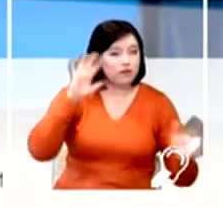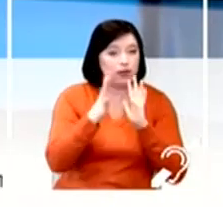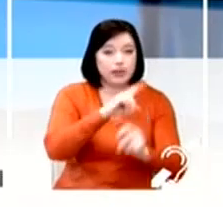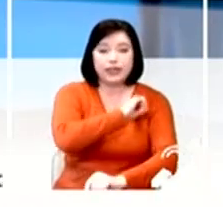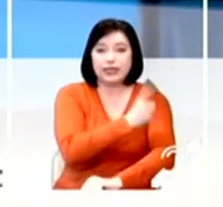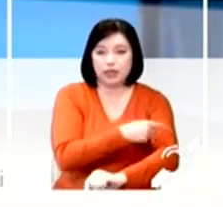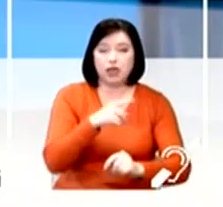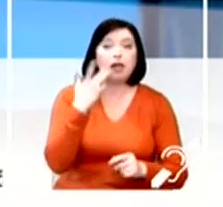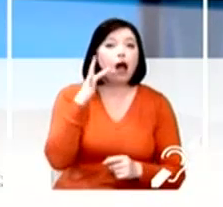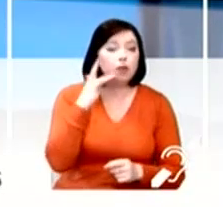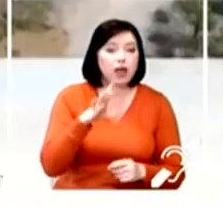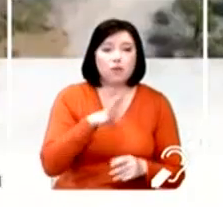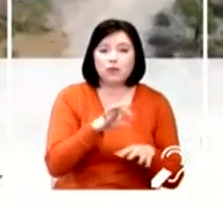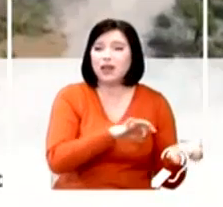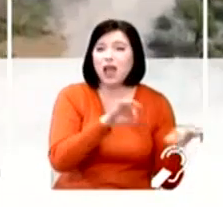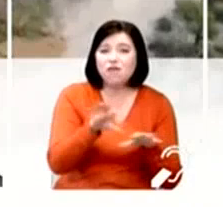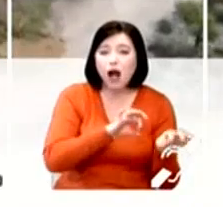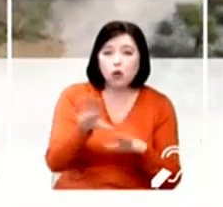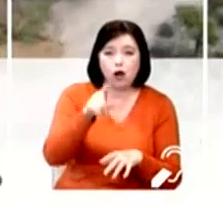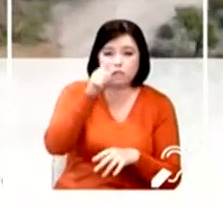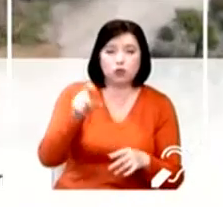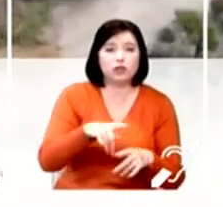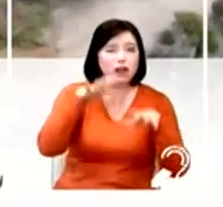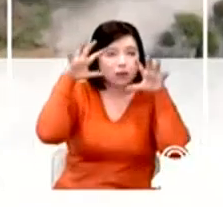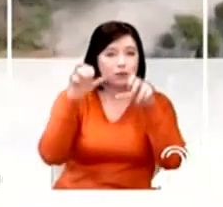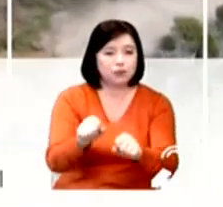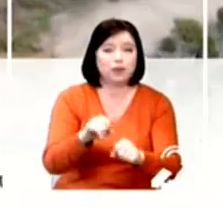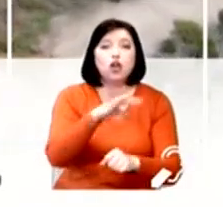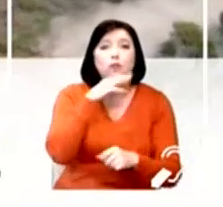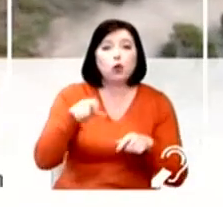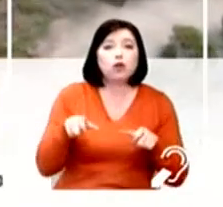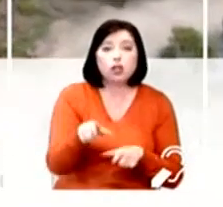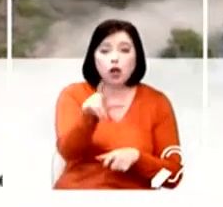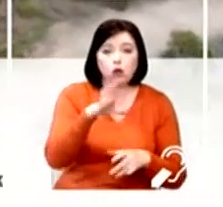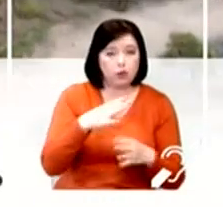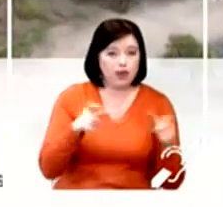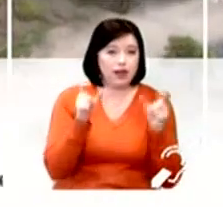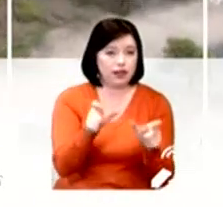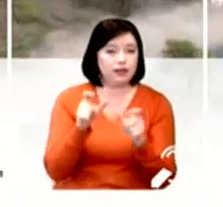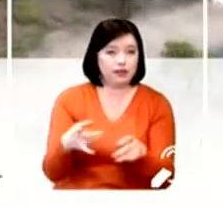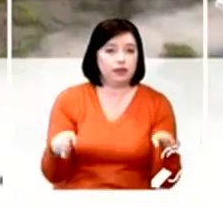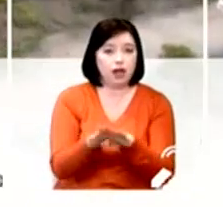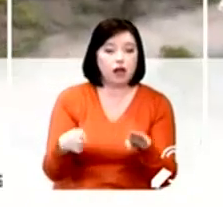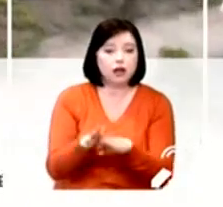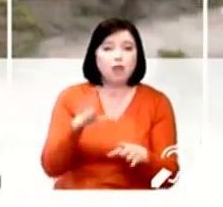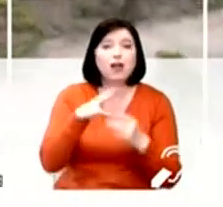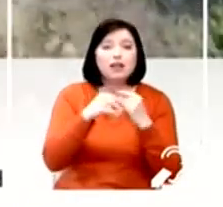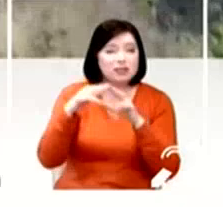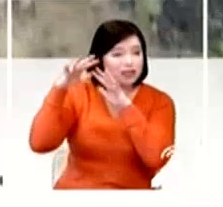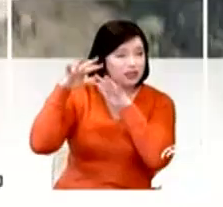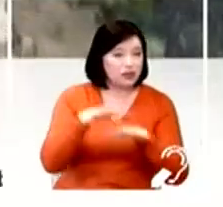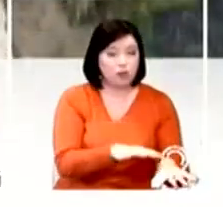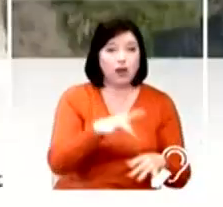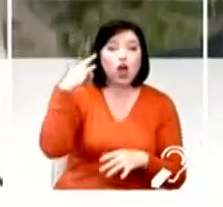în California. Au fost evacuări forțate, pene de curent și numeroase șosele au fost închise. S-au produs puternice alunecări de teren.